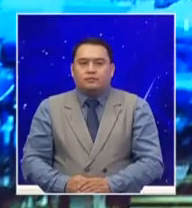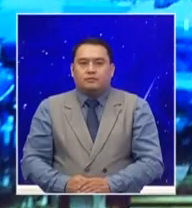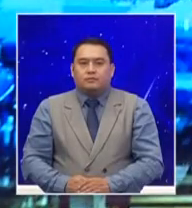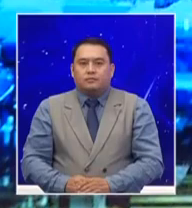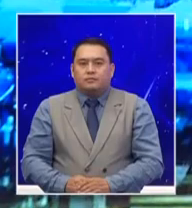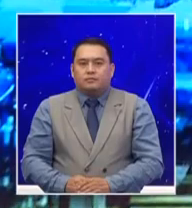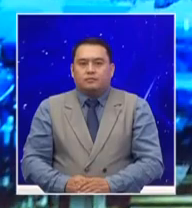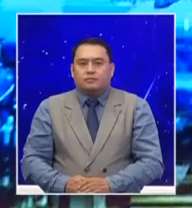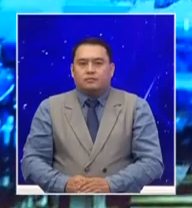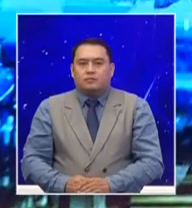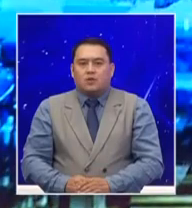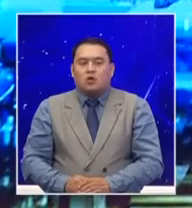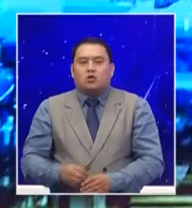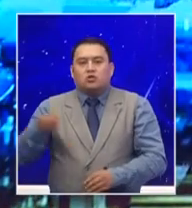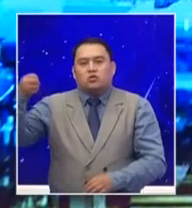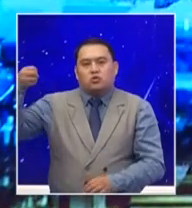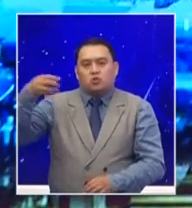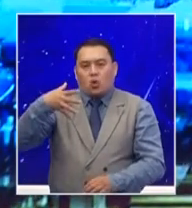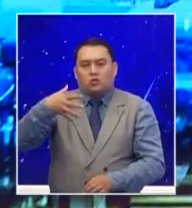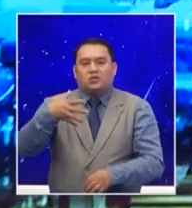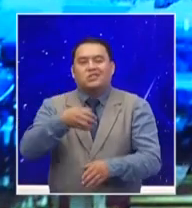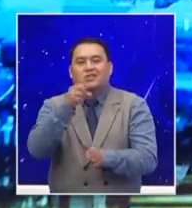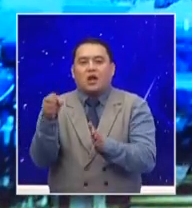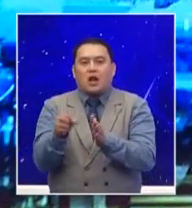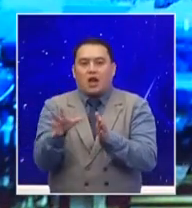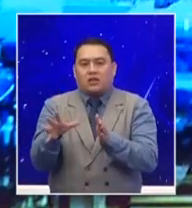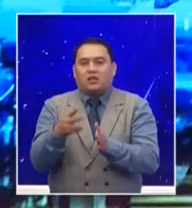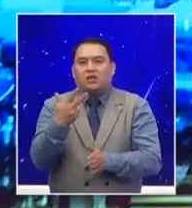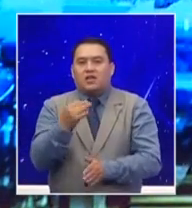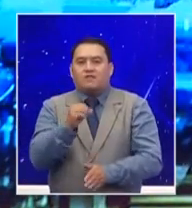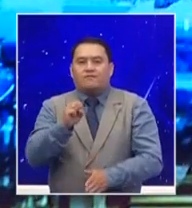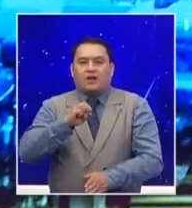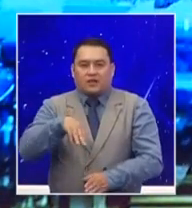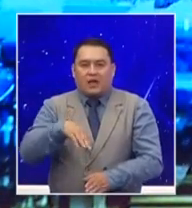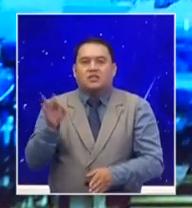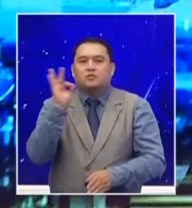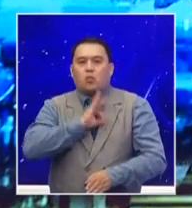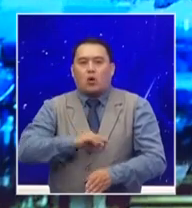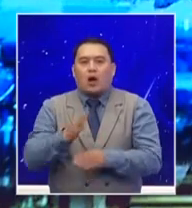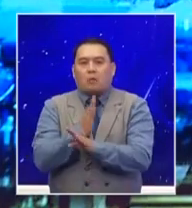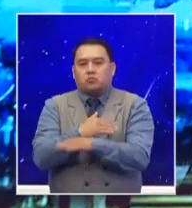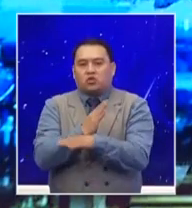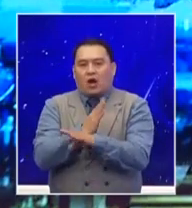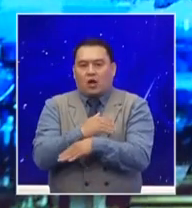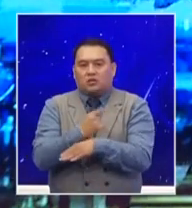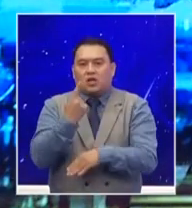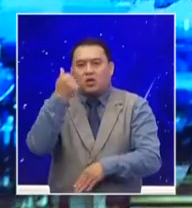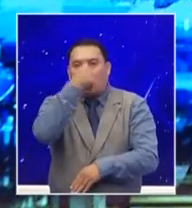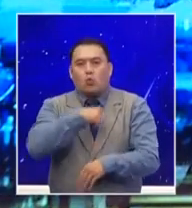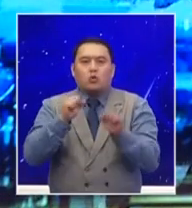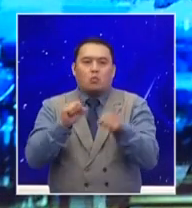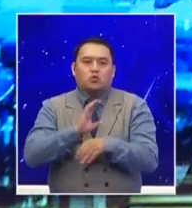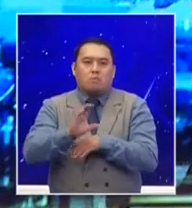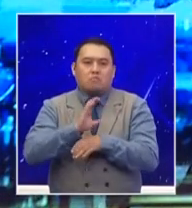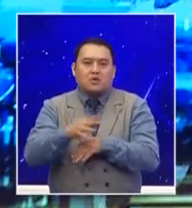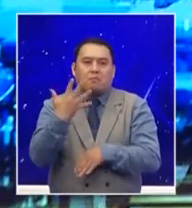Да будет свет. Еще одна солнечная электростанция мощностью в 3 мегаватт введена в эксплуатацию в Капшагае. За год она сможет